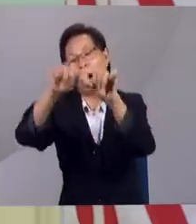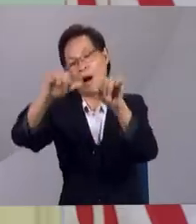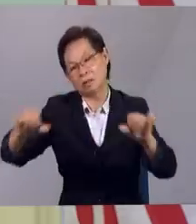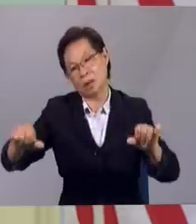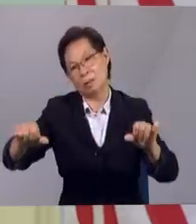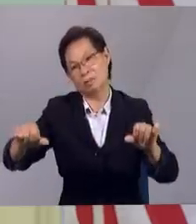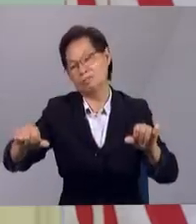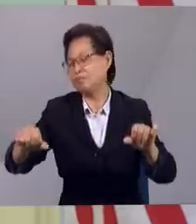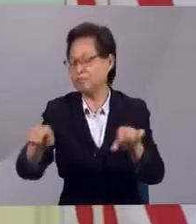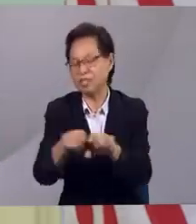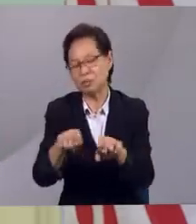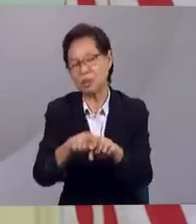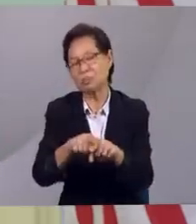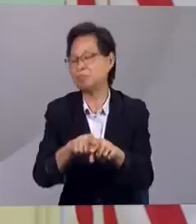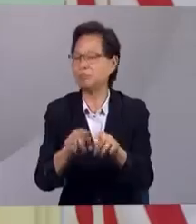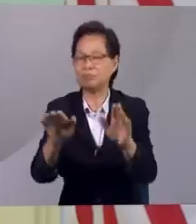terlibat.